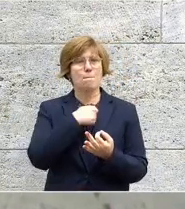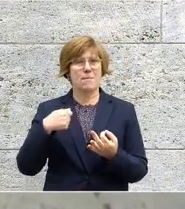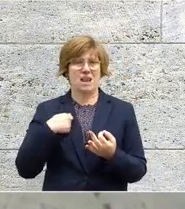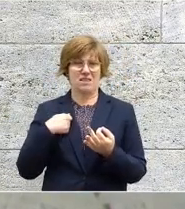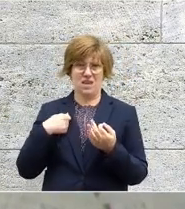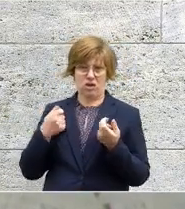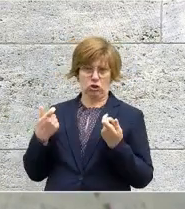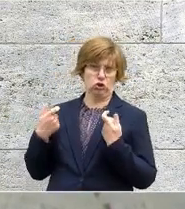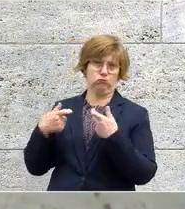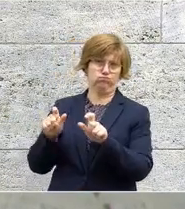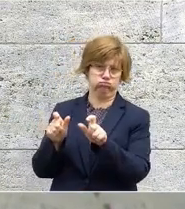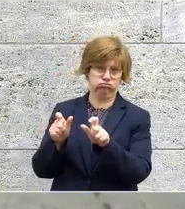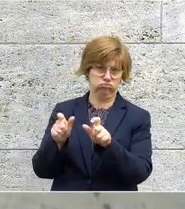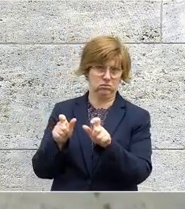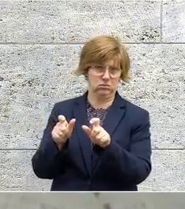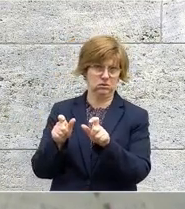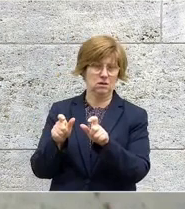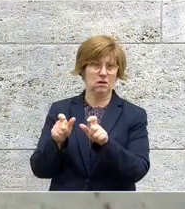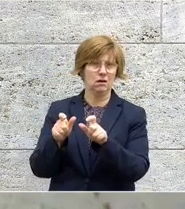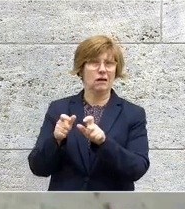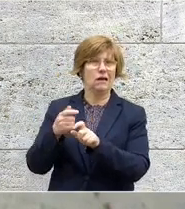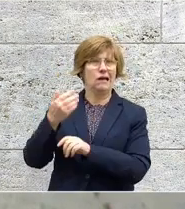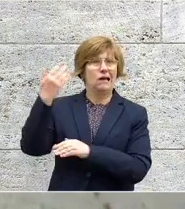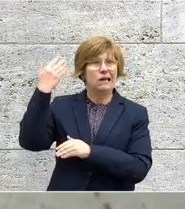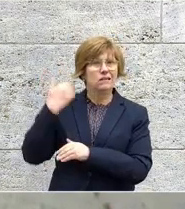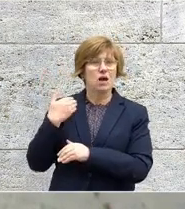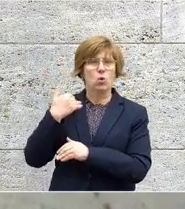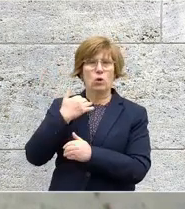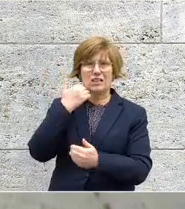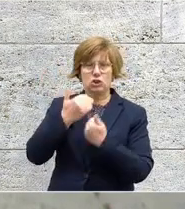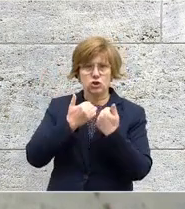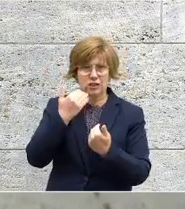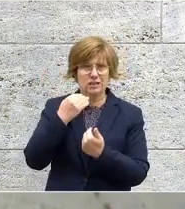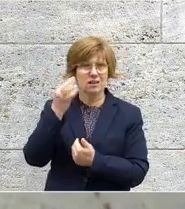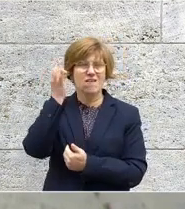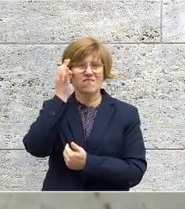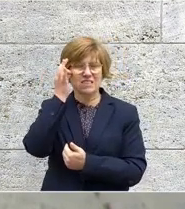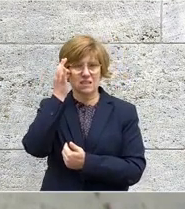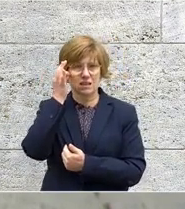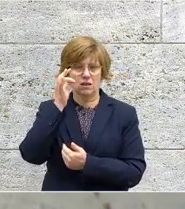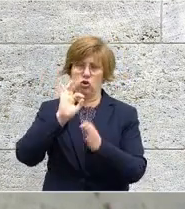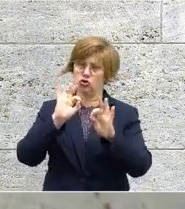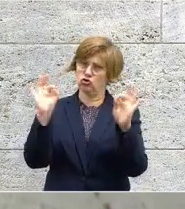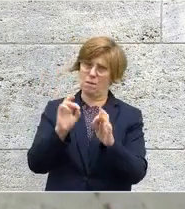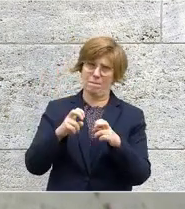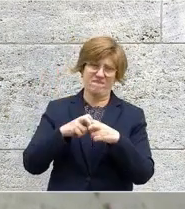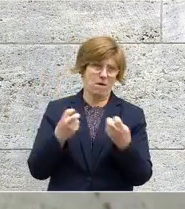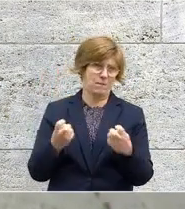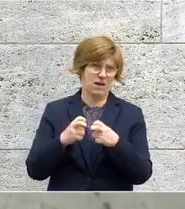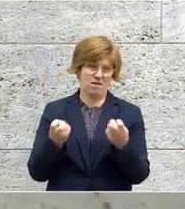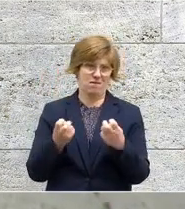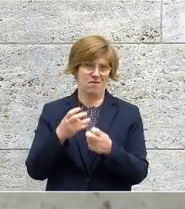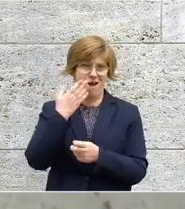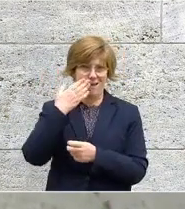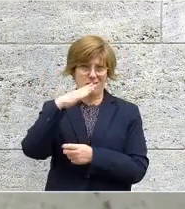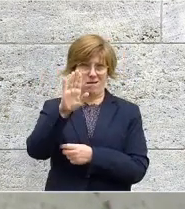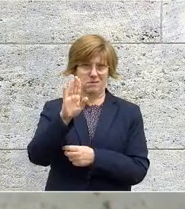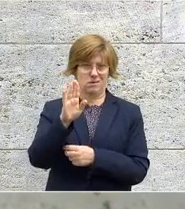militärischen Mitteln. Vor dem Hintergrund unserer Geschichte und dem Wissen um die furchtbaren Verbrechen des